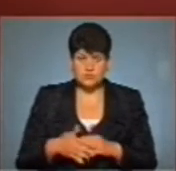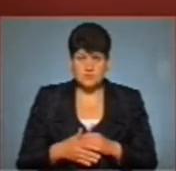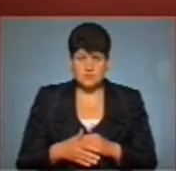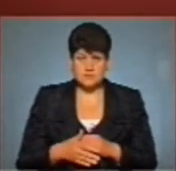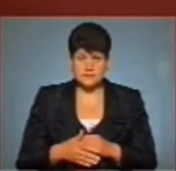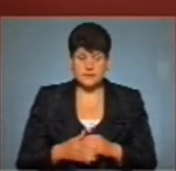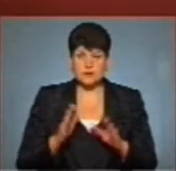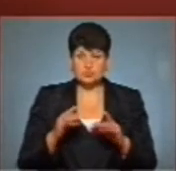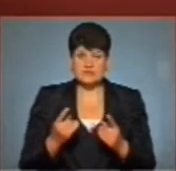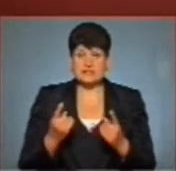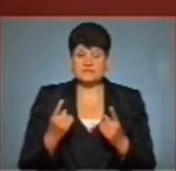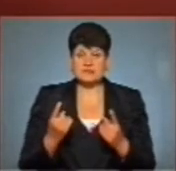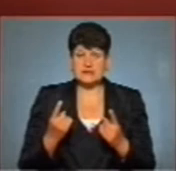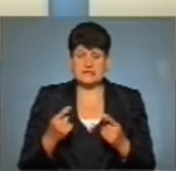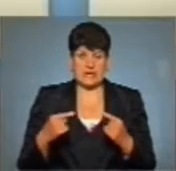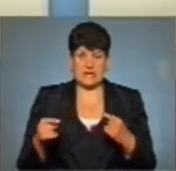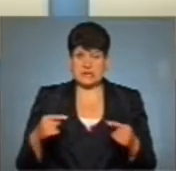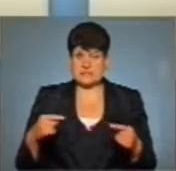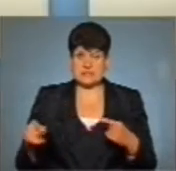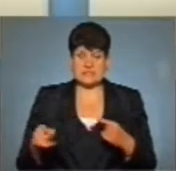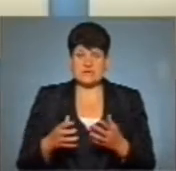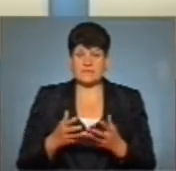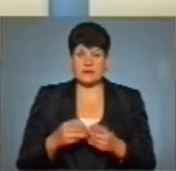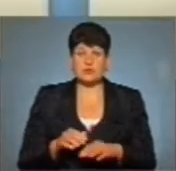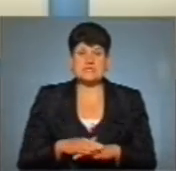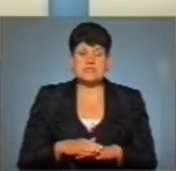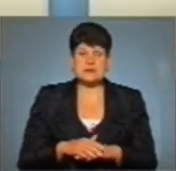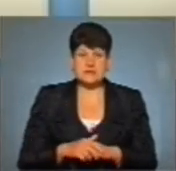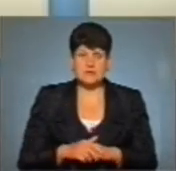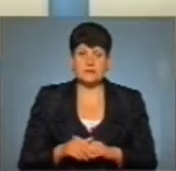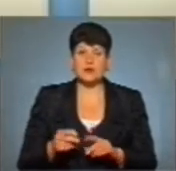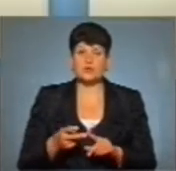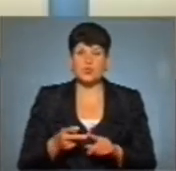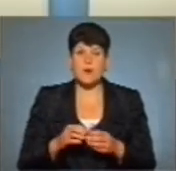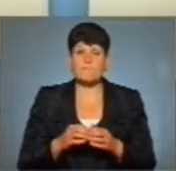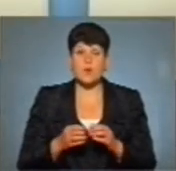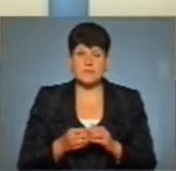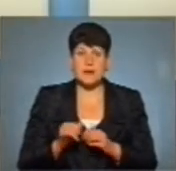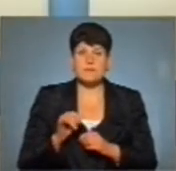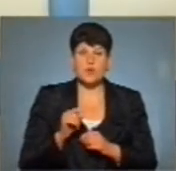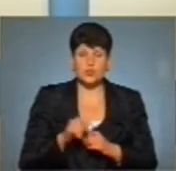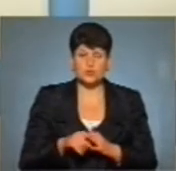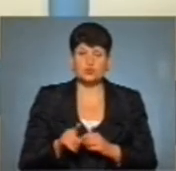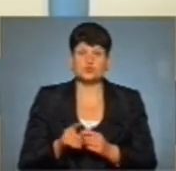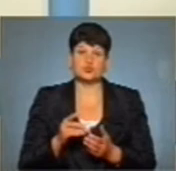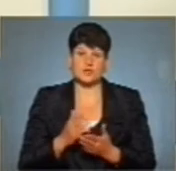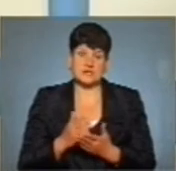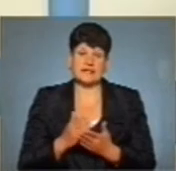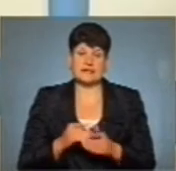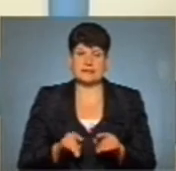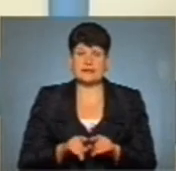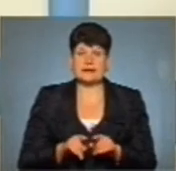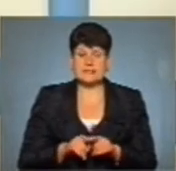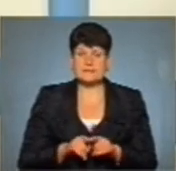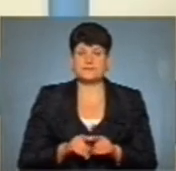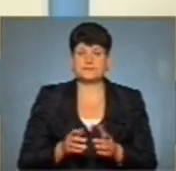буде велика дуже різниця в кількості населення. Друга проблема в тому, що є такі, скажімо,